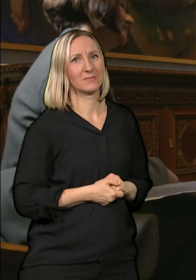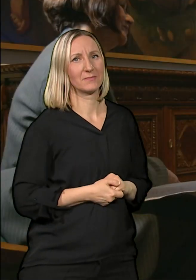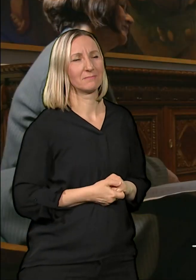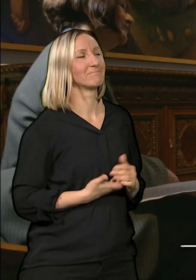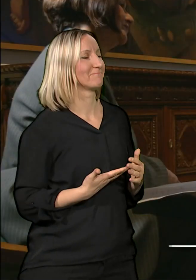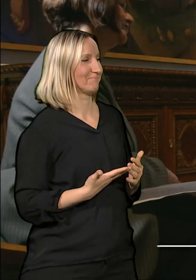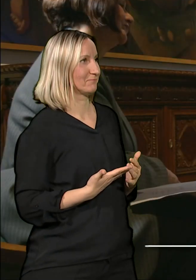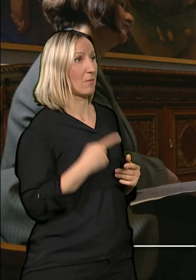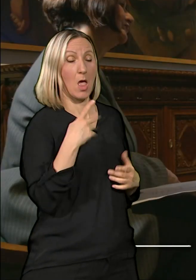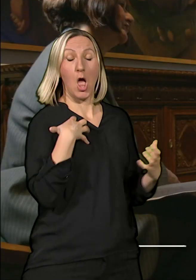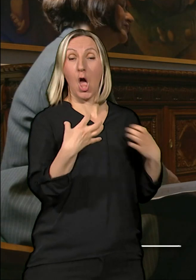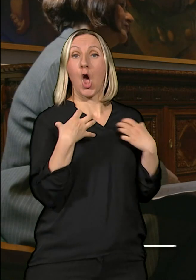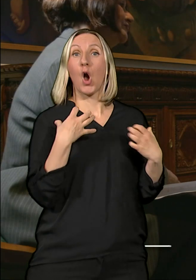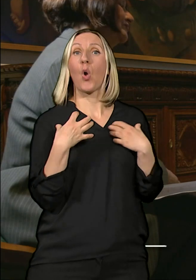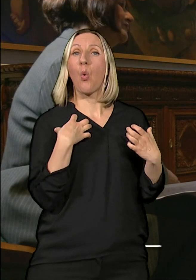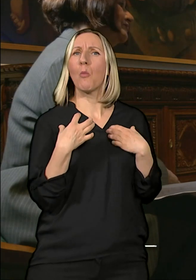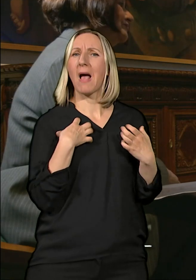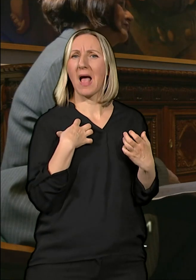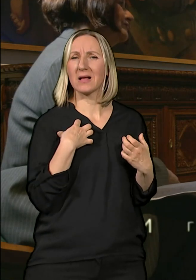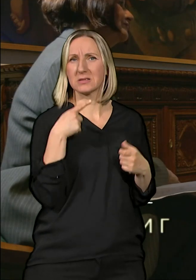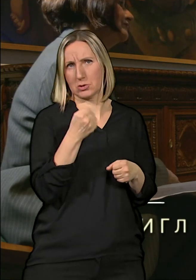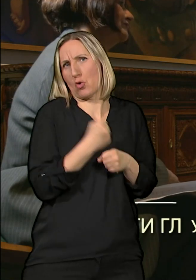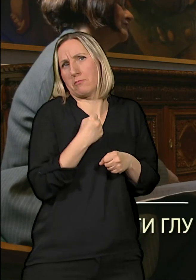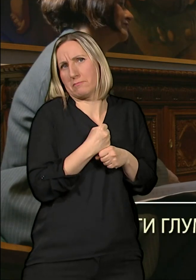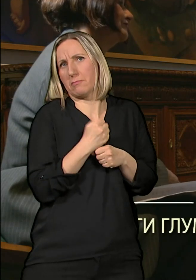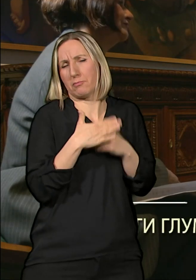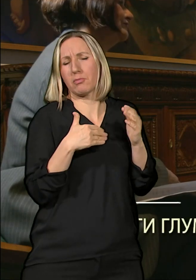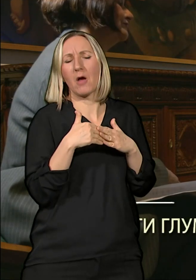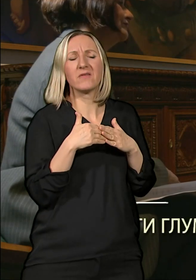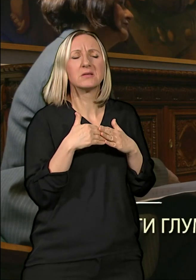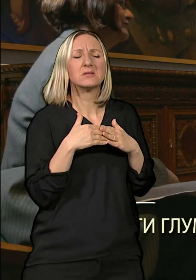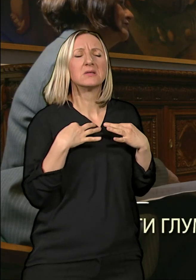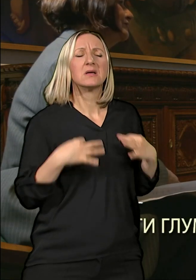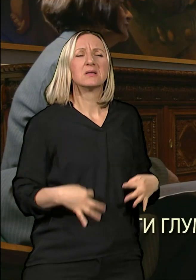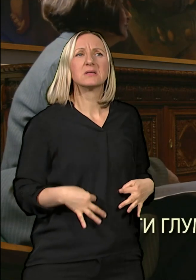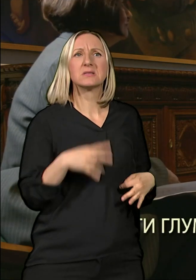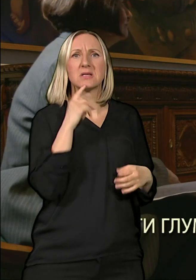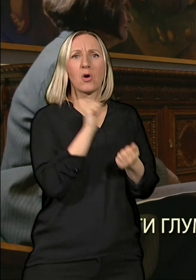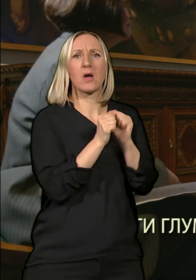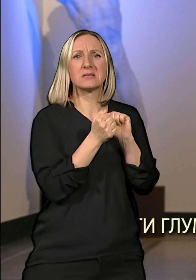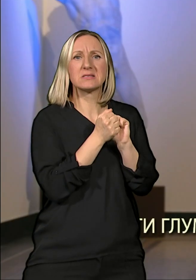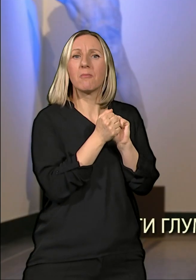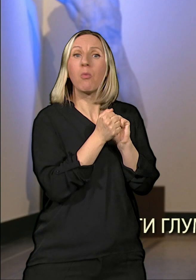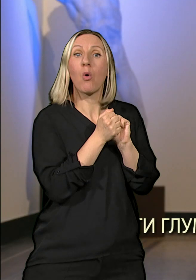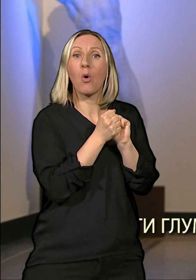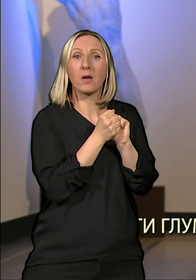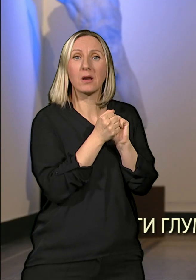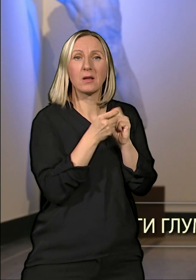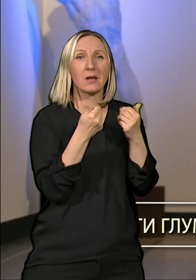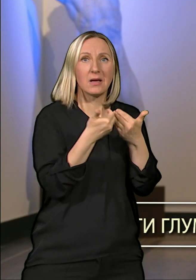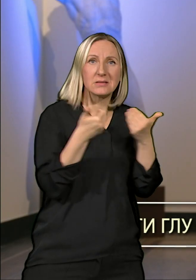To je profesija koja se, recimo, danas bori sa tim da se izdvoji od estrade.